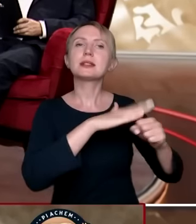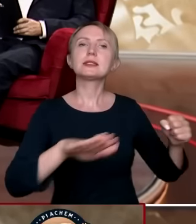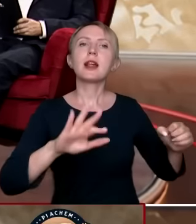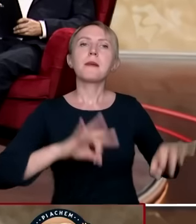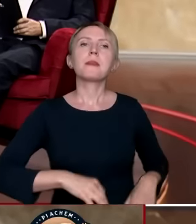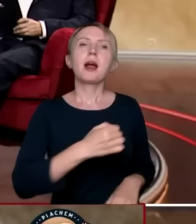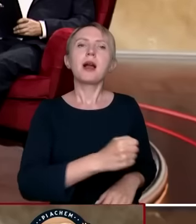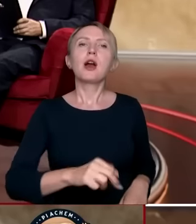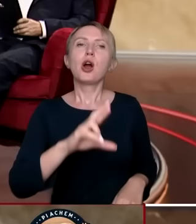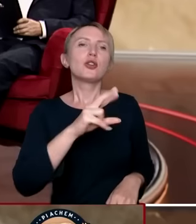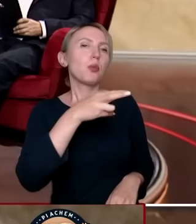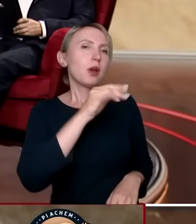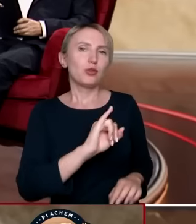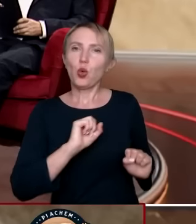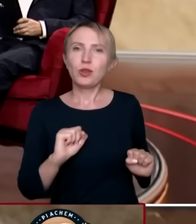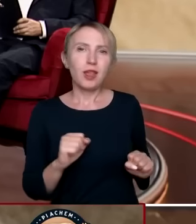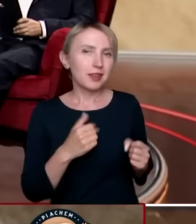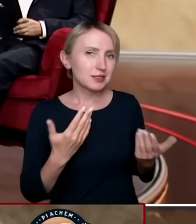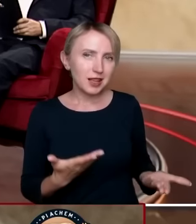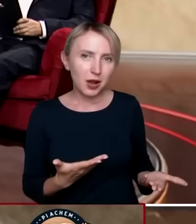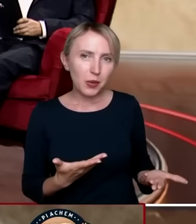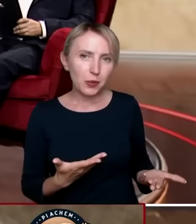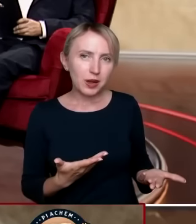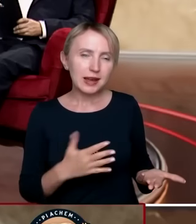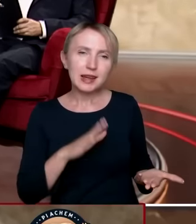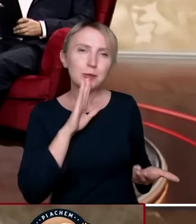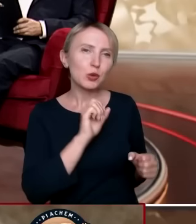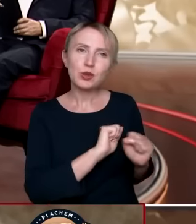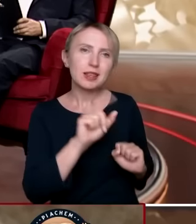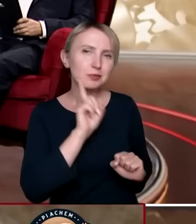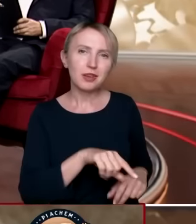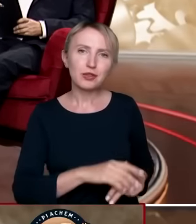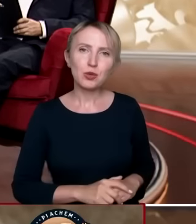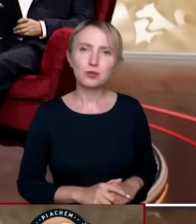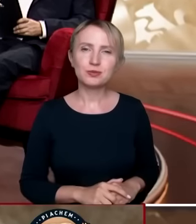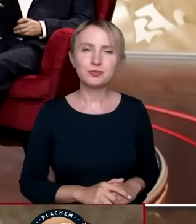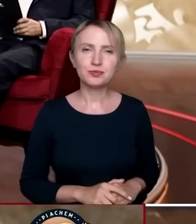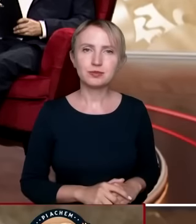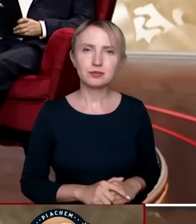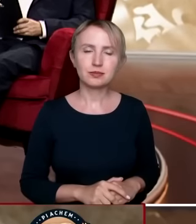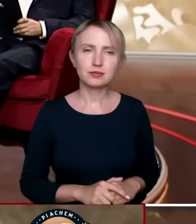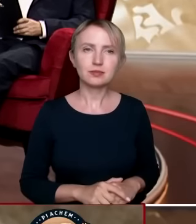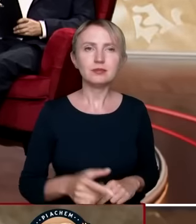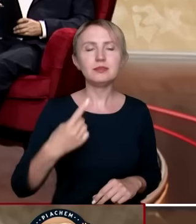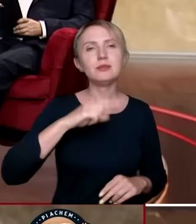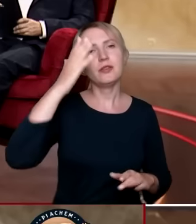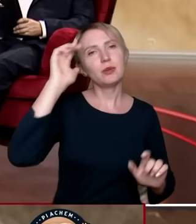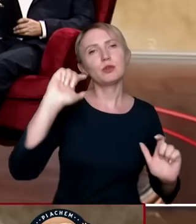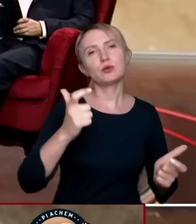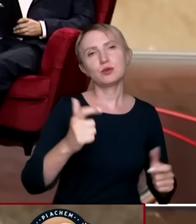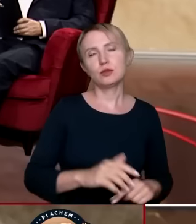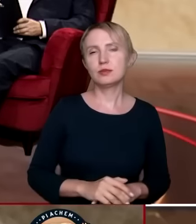Romanowskiego nie działa, co chyba nie do końca jest zgodne z rzeczywistością. No ale co my wiemy, jak mamy nową